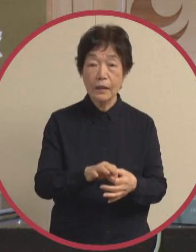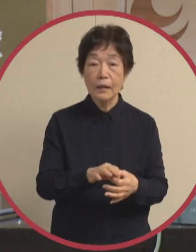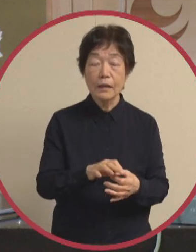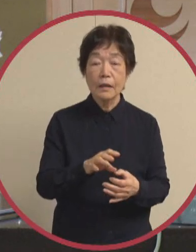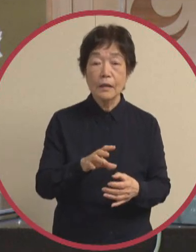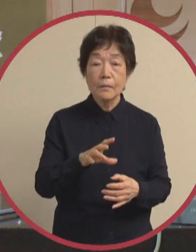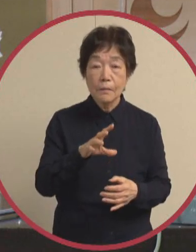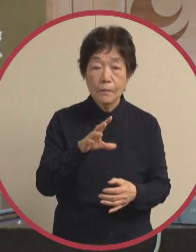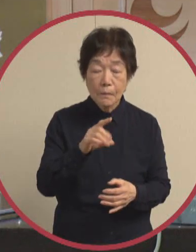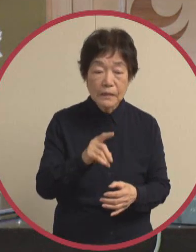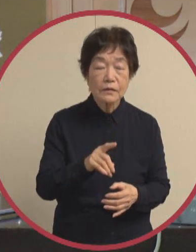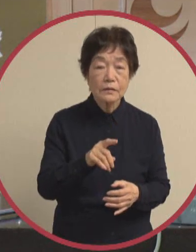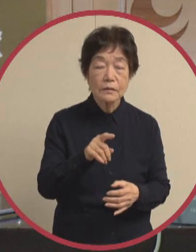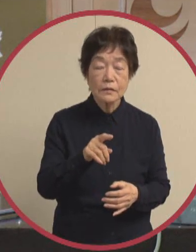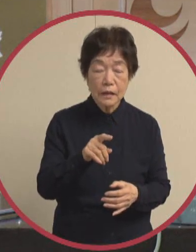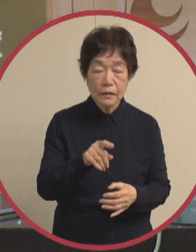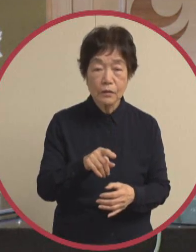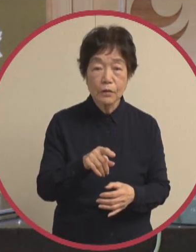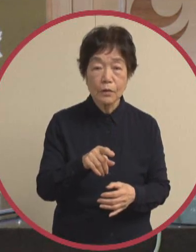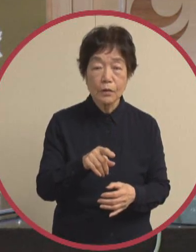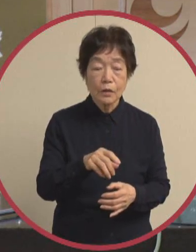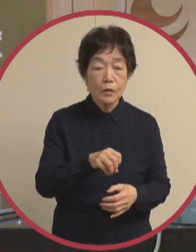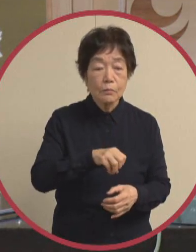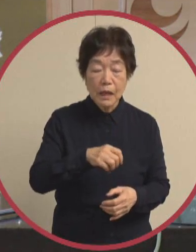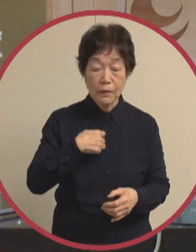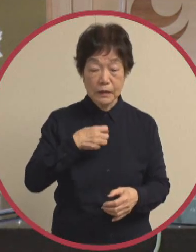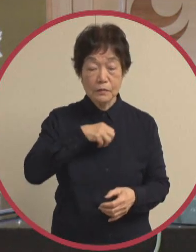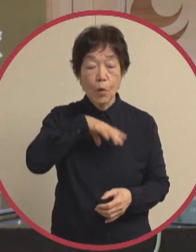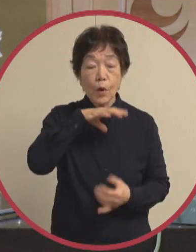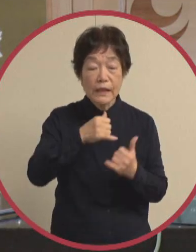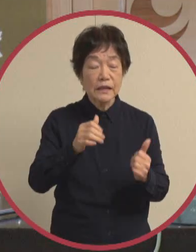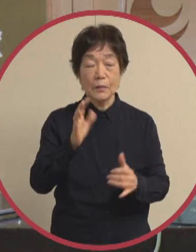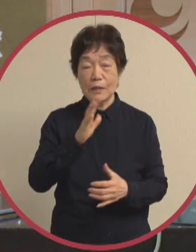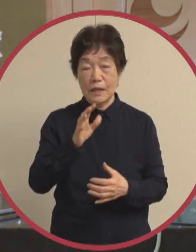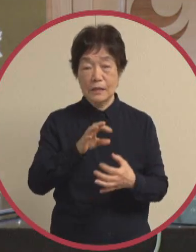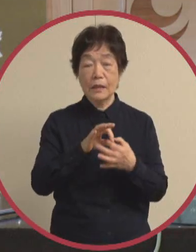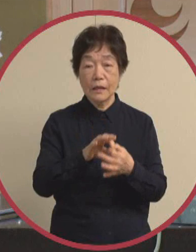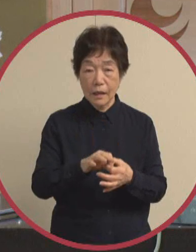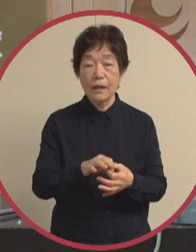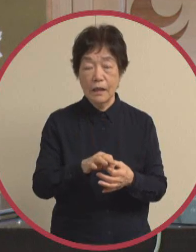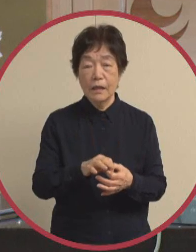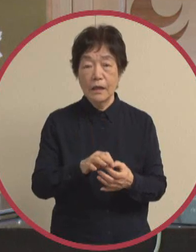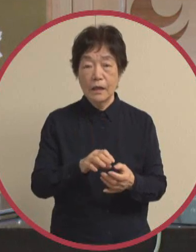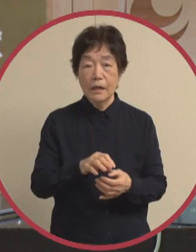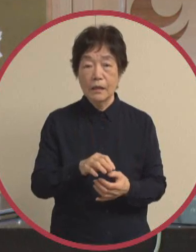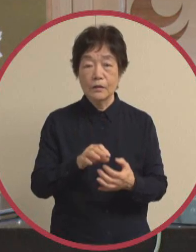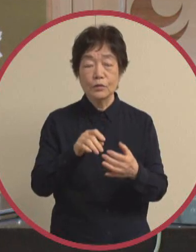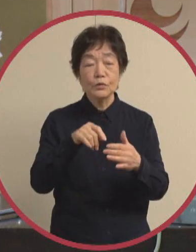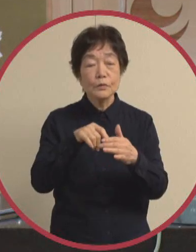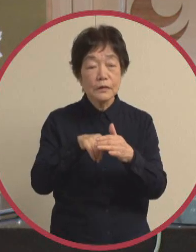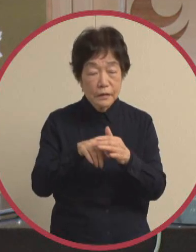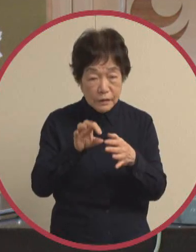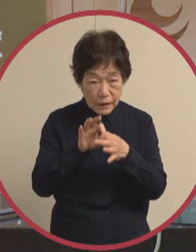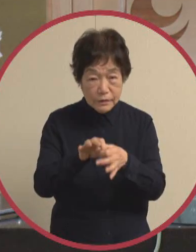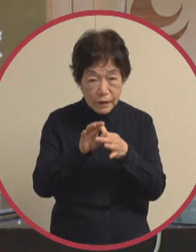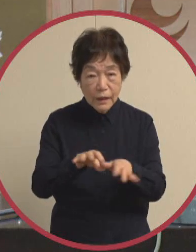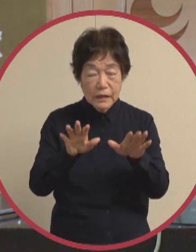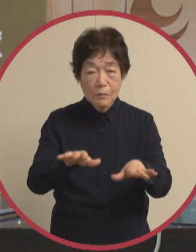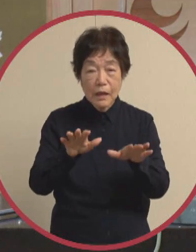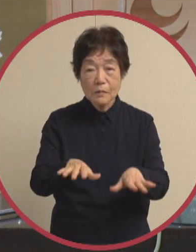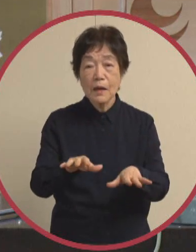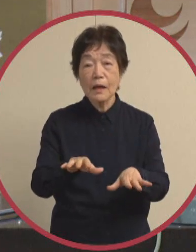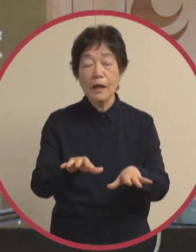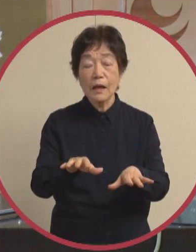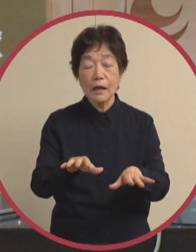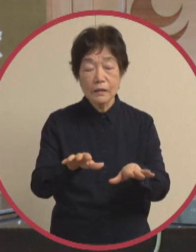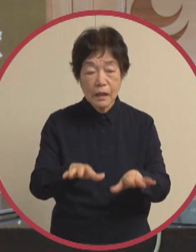であのそこは対象じゃないですと。で当然高齢者でもないので、そこでもないですということなので、今そういう